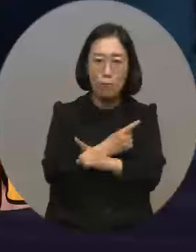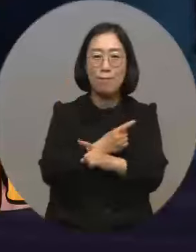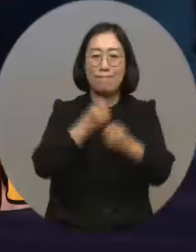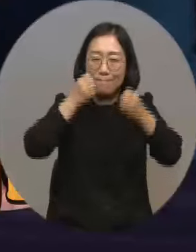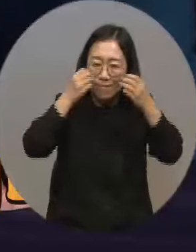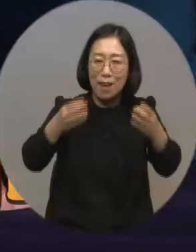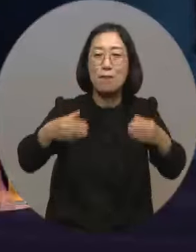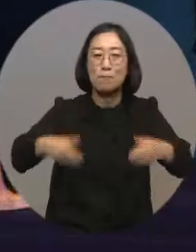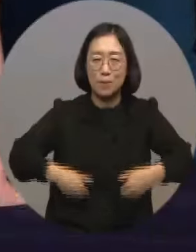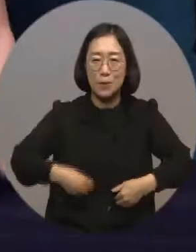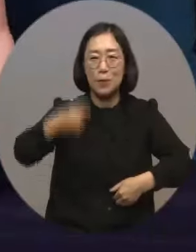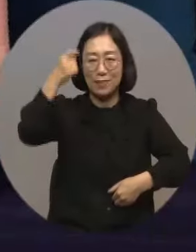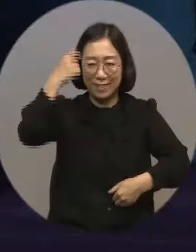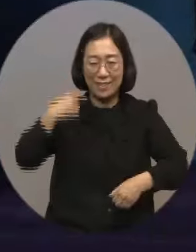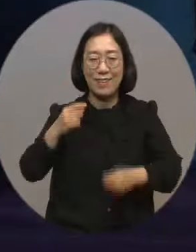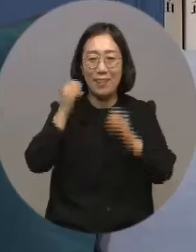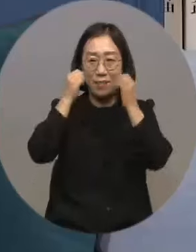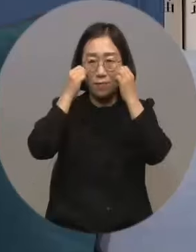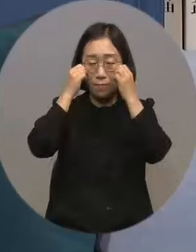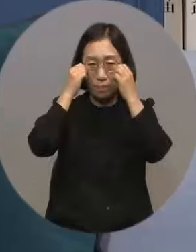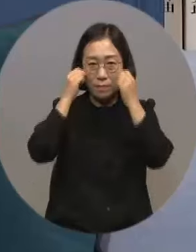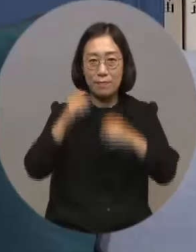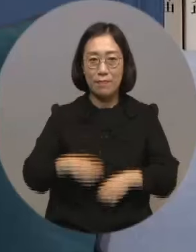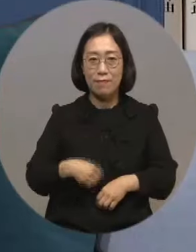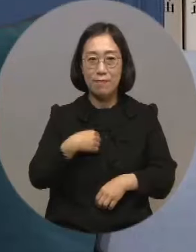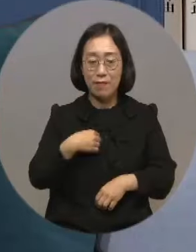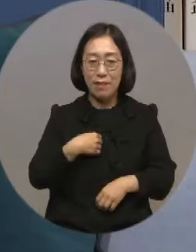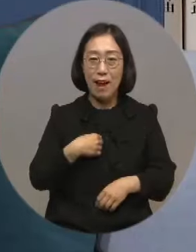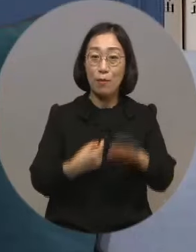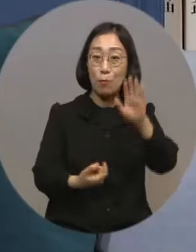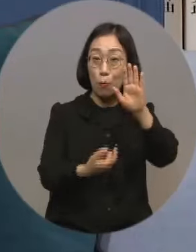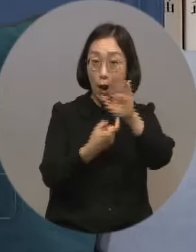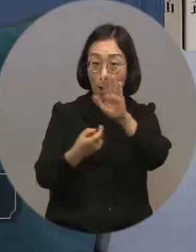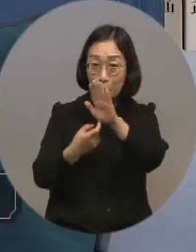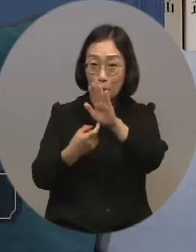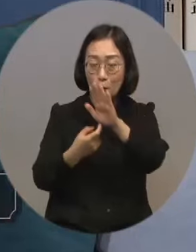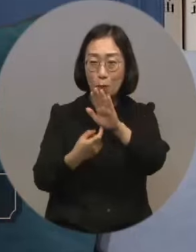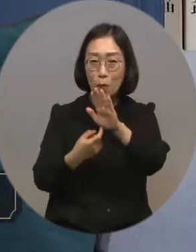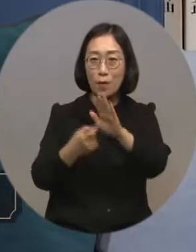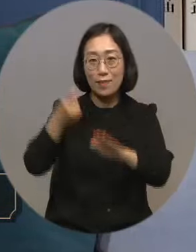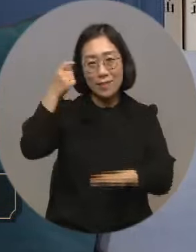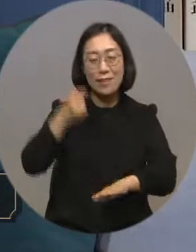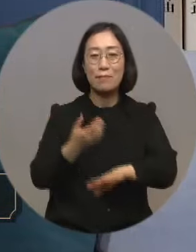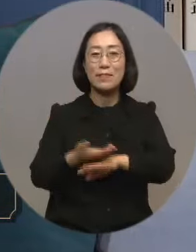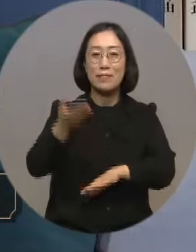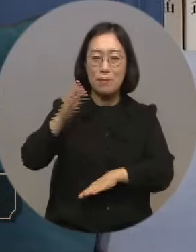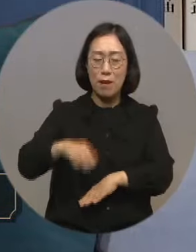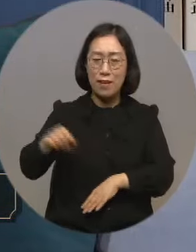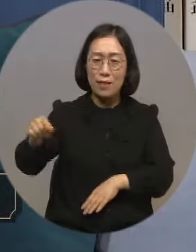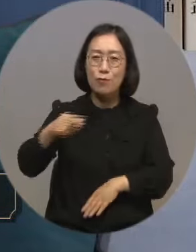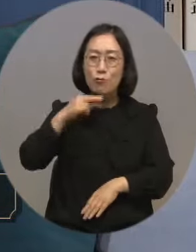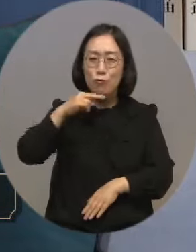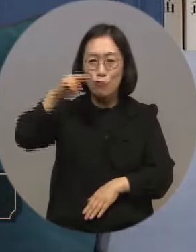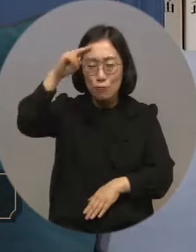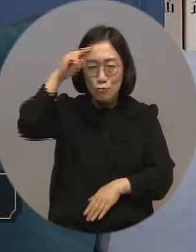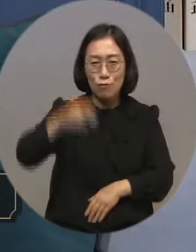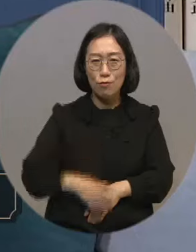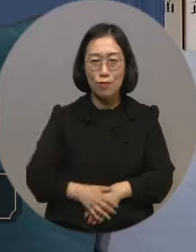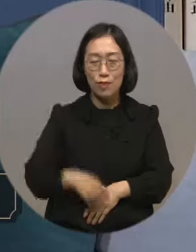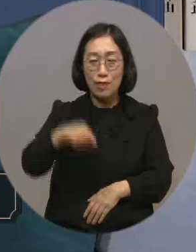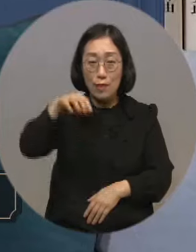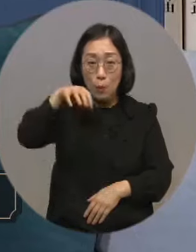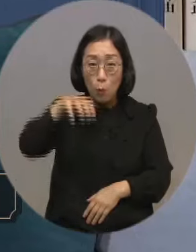다시 살겠습니다. 예, 제가 너무 광고한다고 뭐라고 할 수 있지만 우리 탈북민이 만든 술을